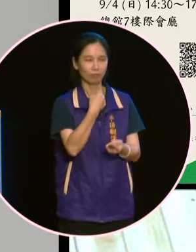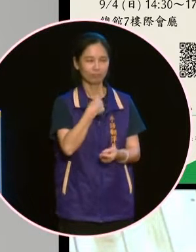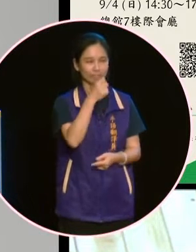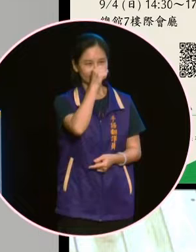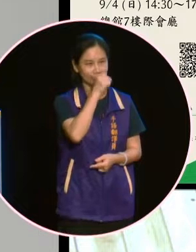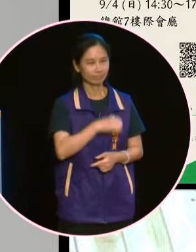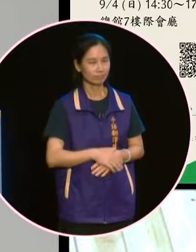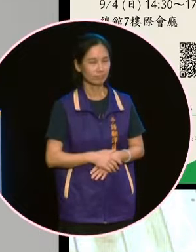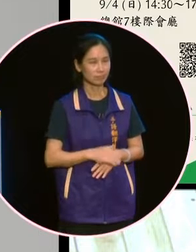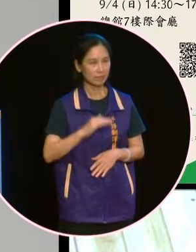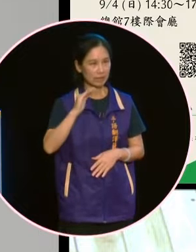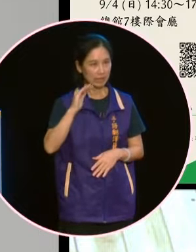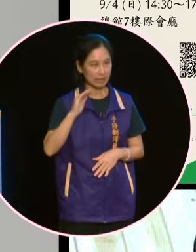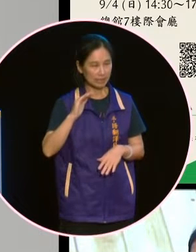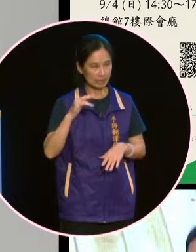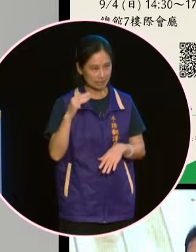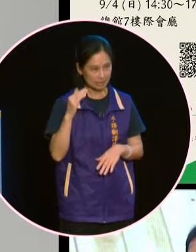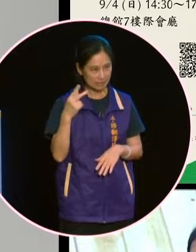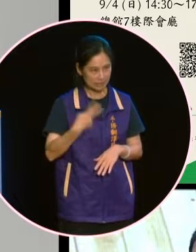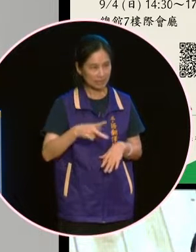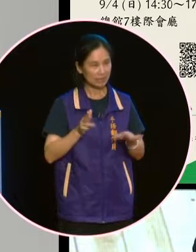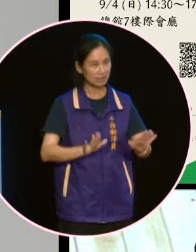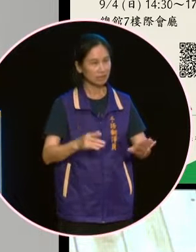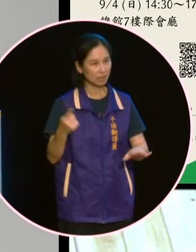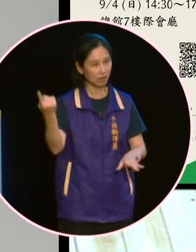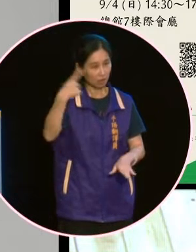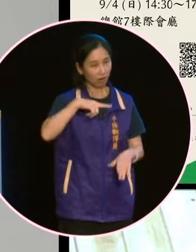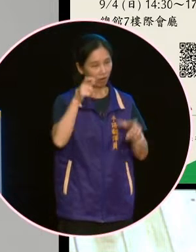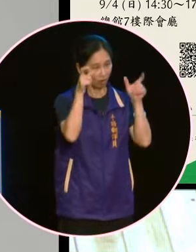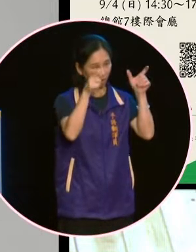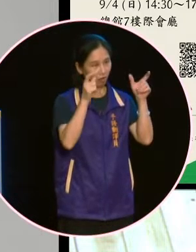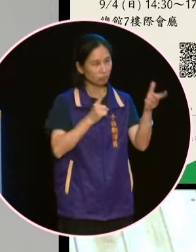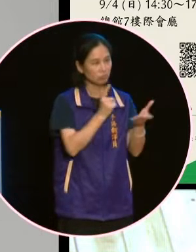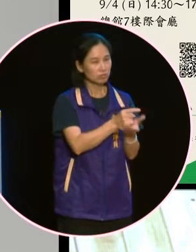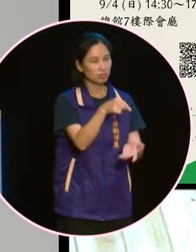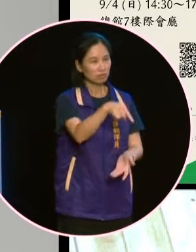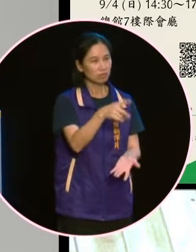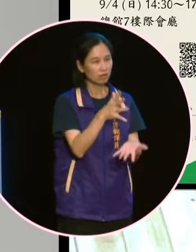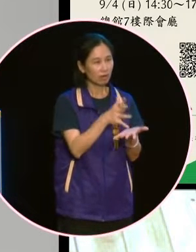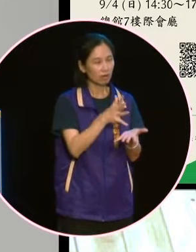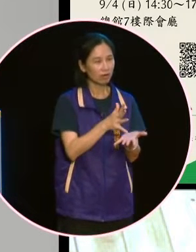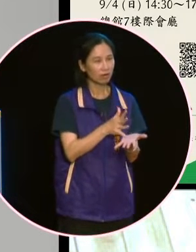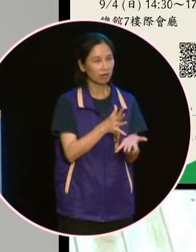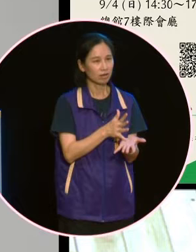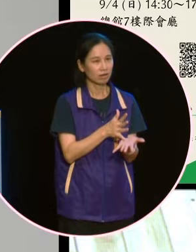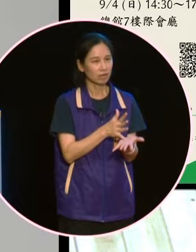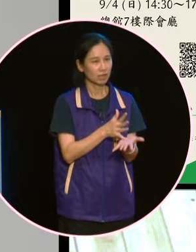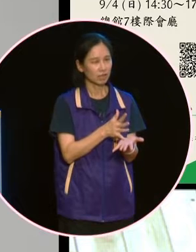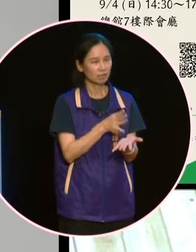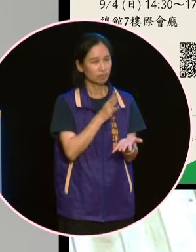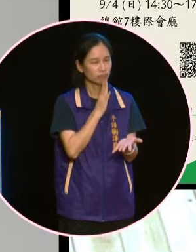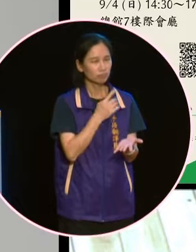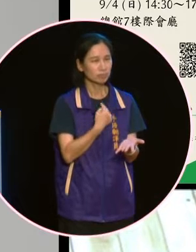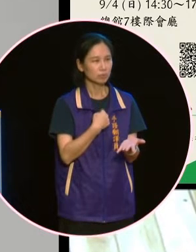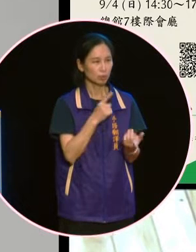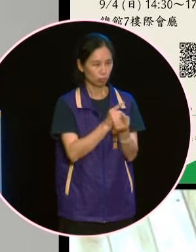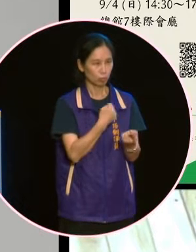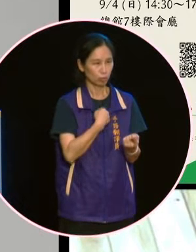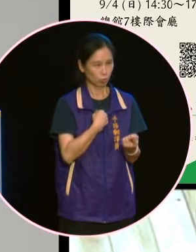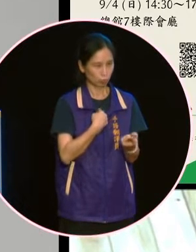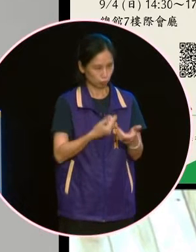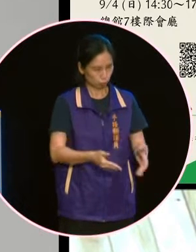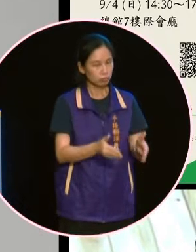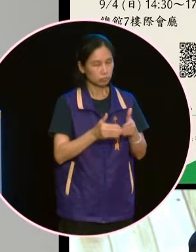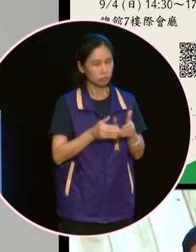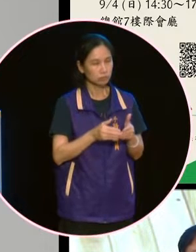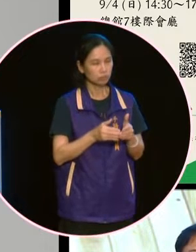天到高雄来参加这个演讲会，也是对我来说是非常重要的